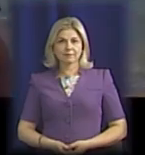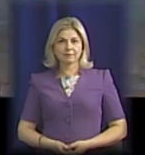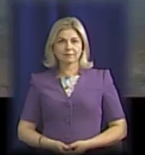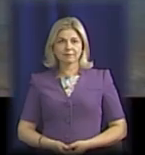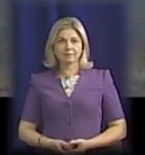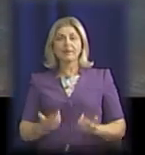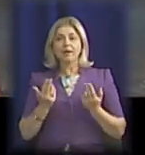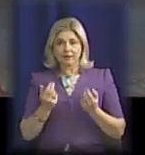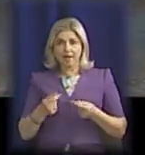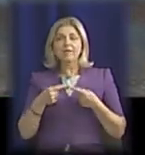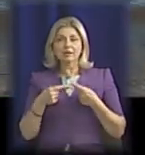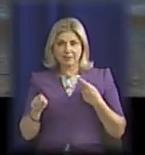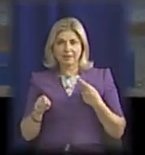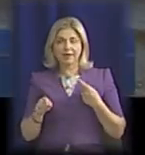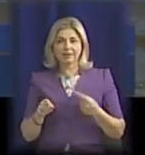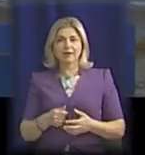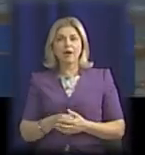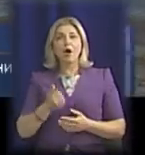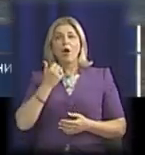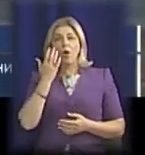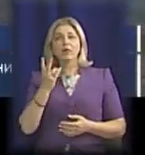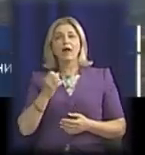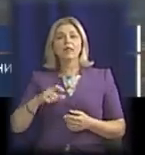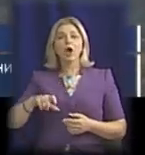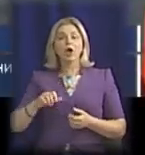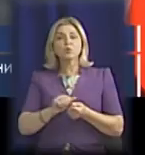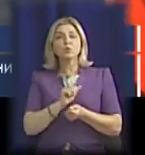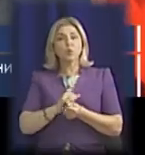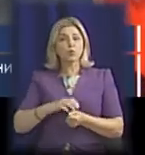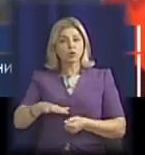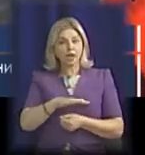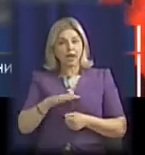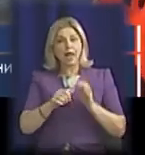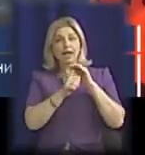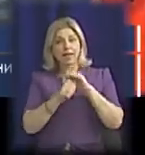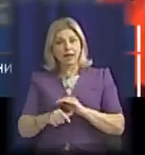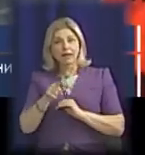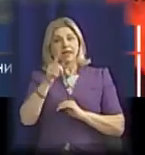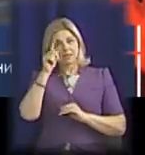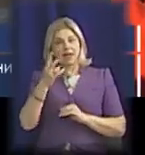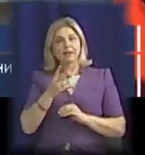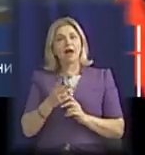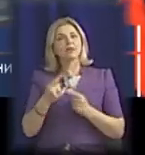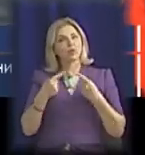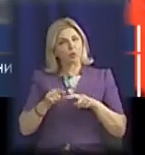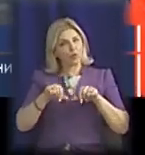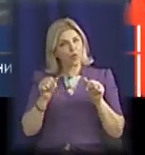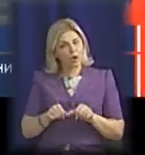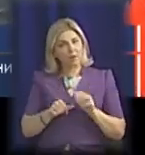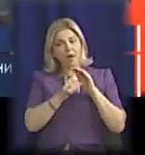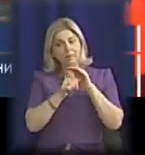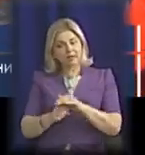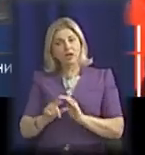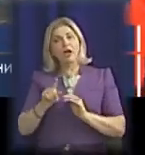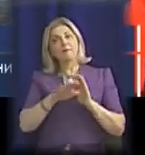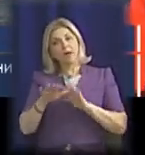Так, відрізняється. Просто ти, коли нас ушелетиш, то ти знаєш, що ти треба згрупуватися, приземлитися, щоб все було